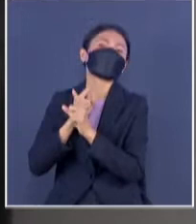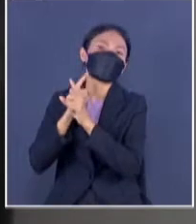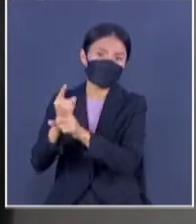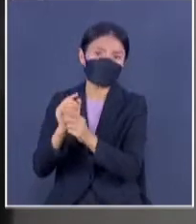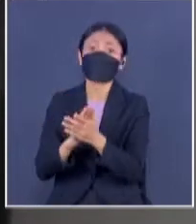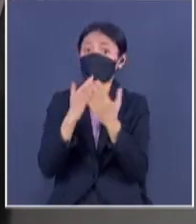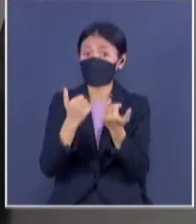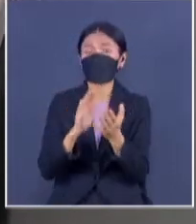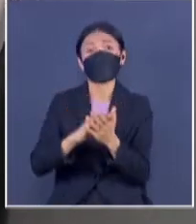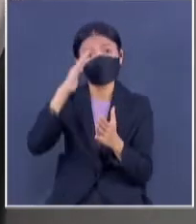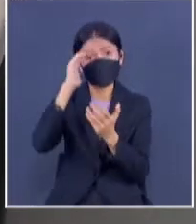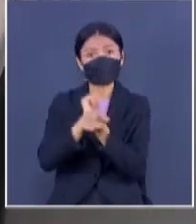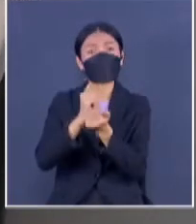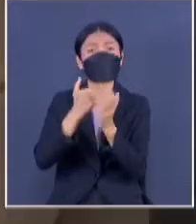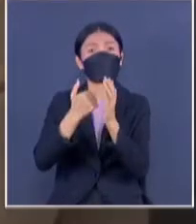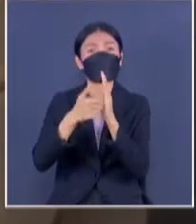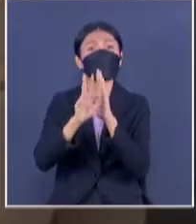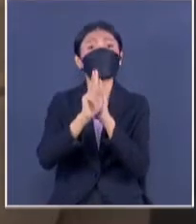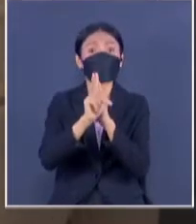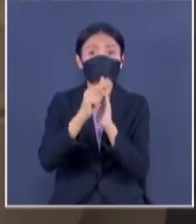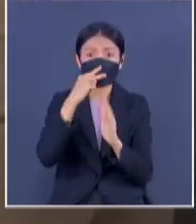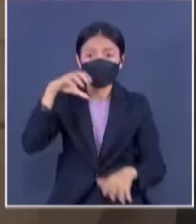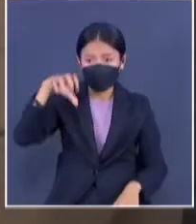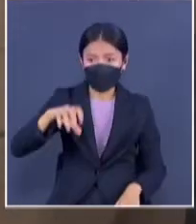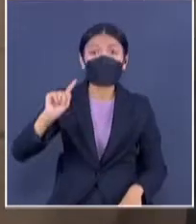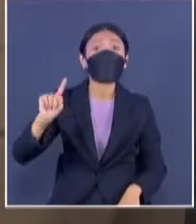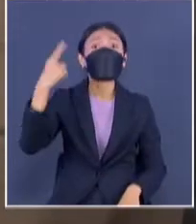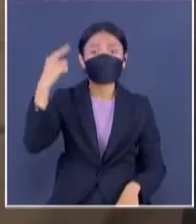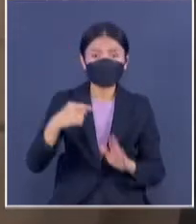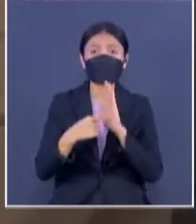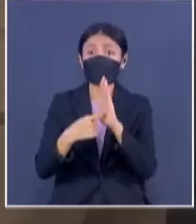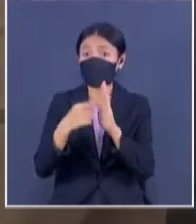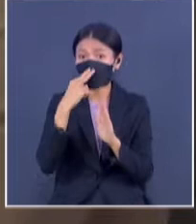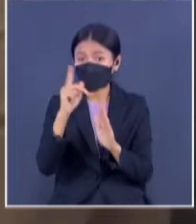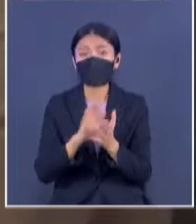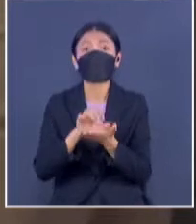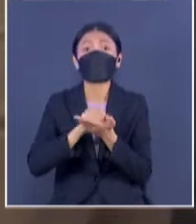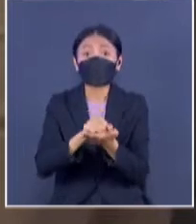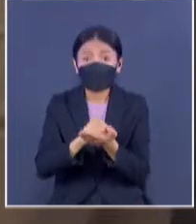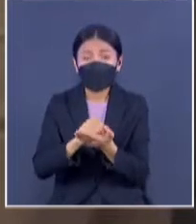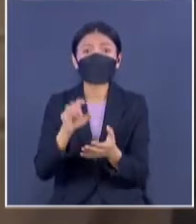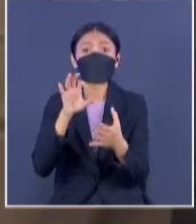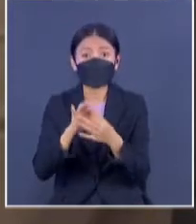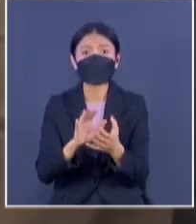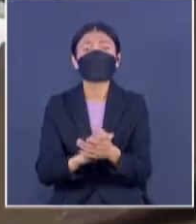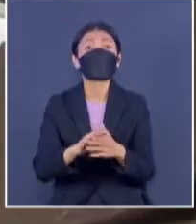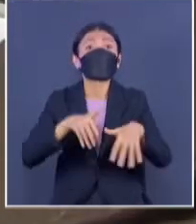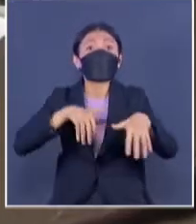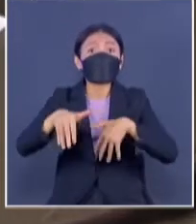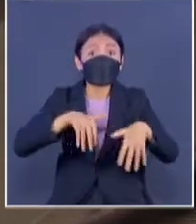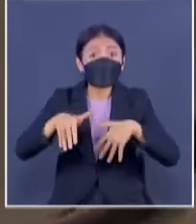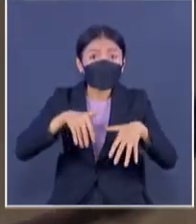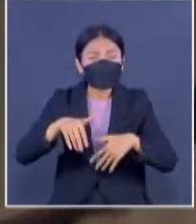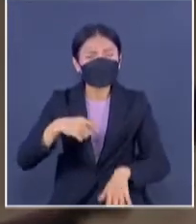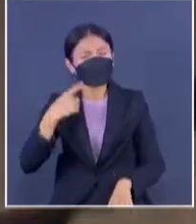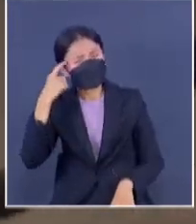ที่สภ.เมืองขอนแก่นเป็นที่แรกโดยมี2รูปแบบค่ะคือบริการให้คำปรึกษาข้อกฎหมายแบบระยะ